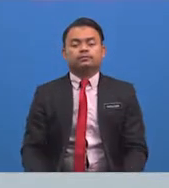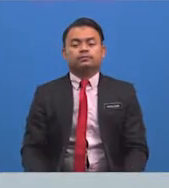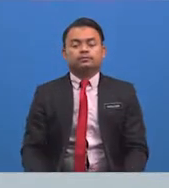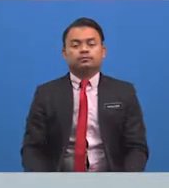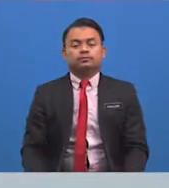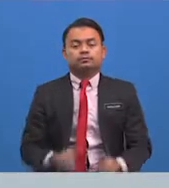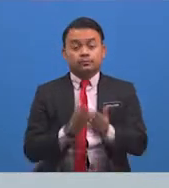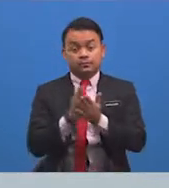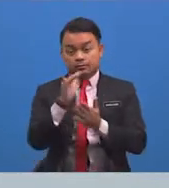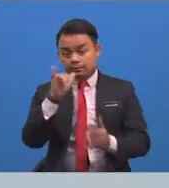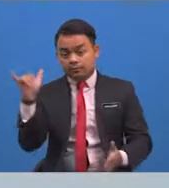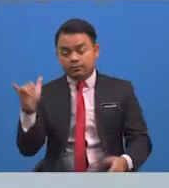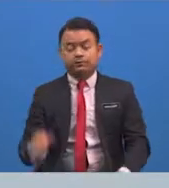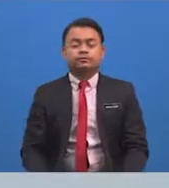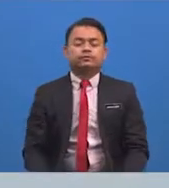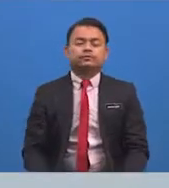Seterusnya,